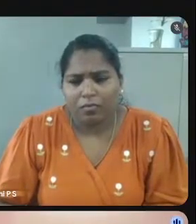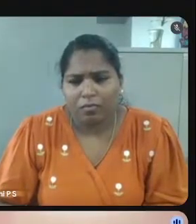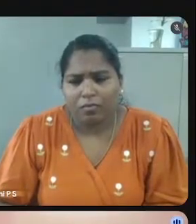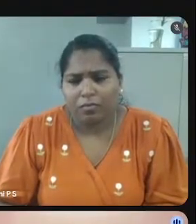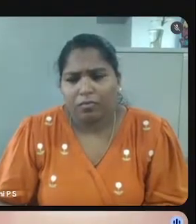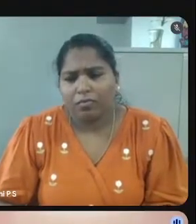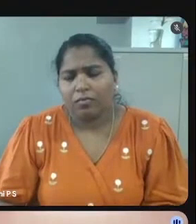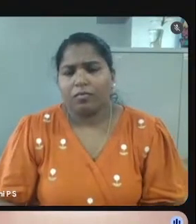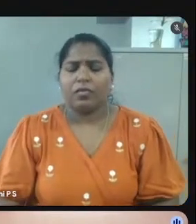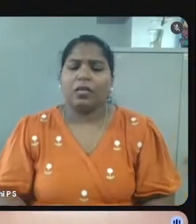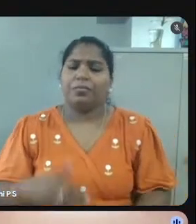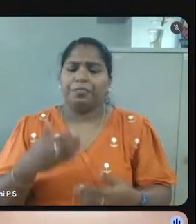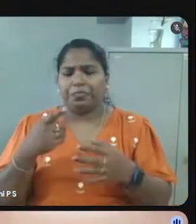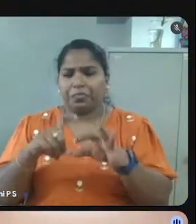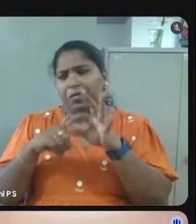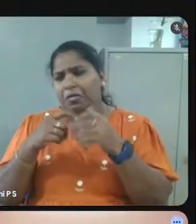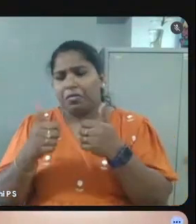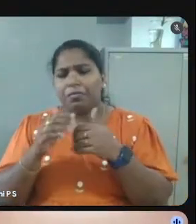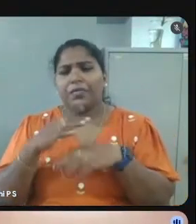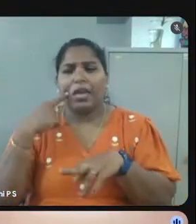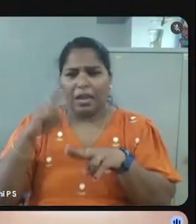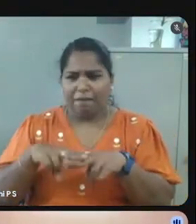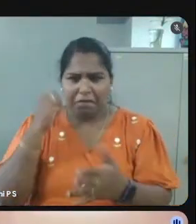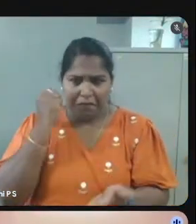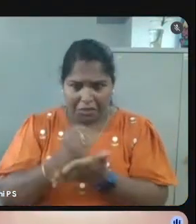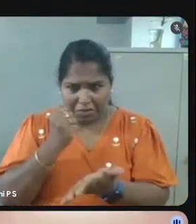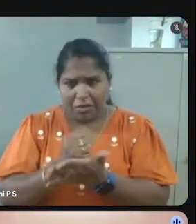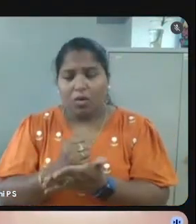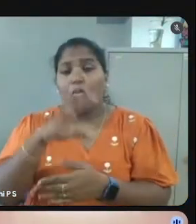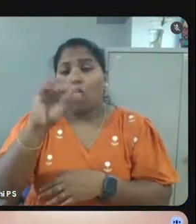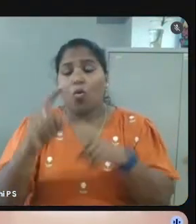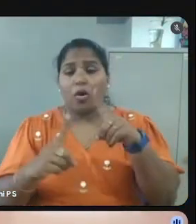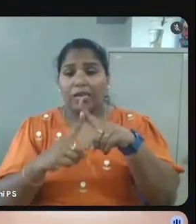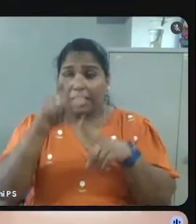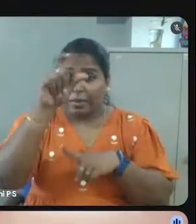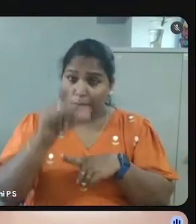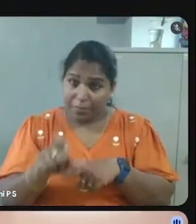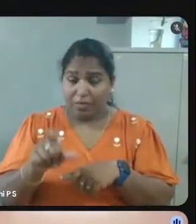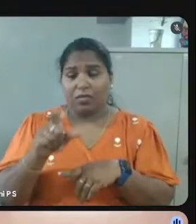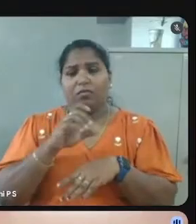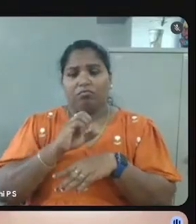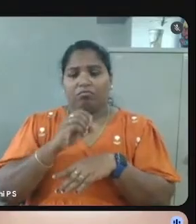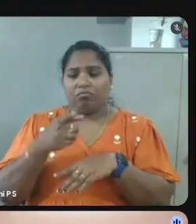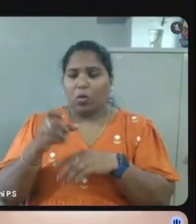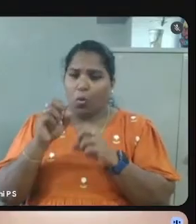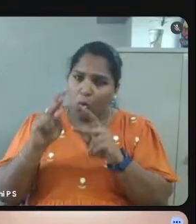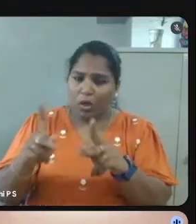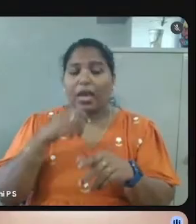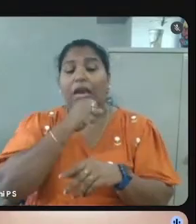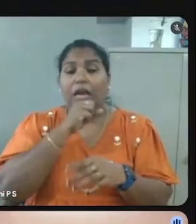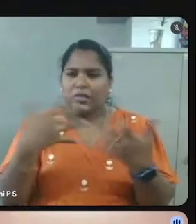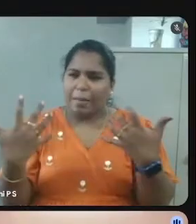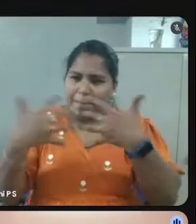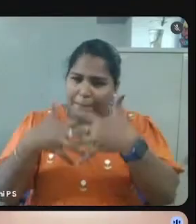If it is, that's a good question. If it is need under an occupational therapist consultations, our age അനുസരിച്ച്